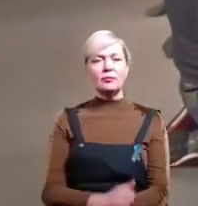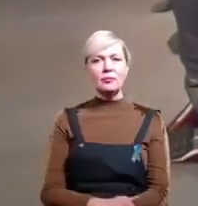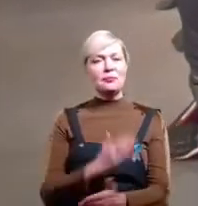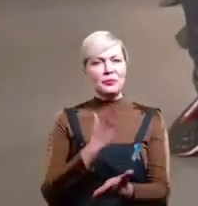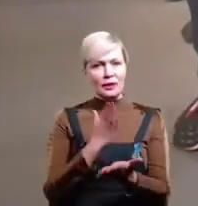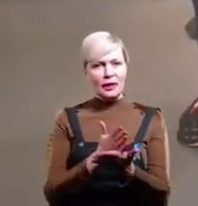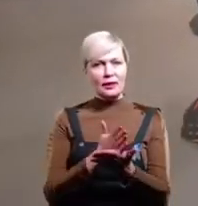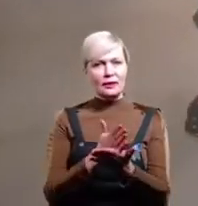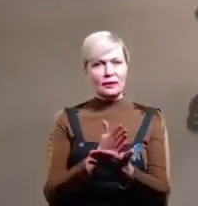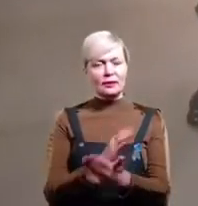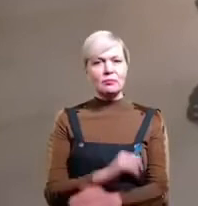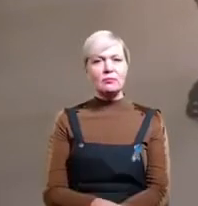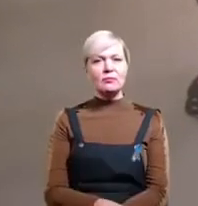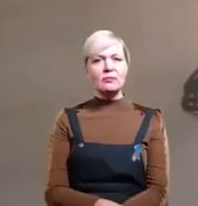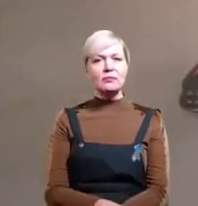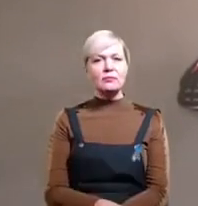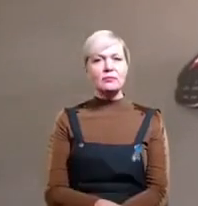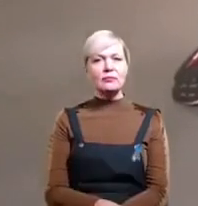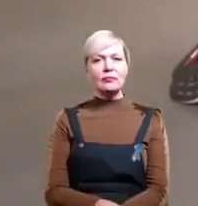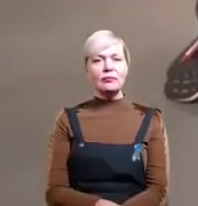разок.